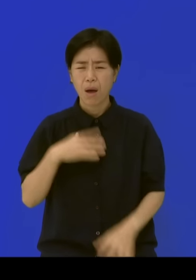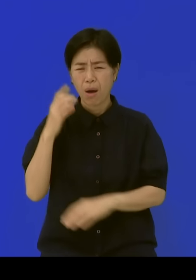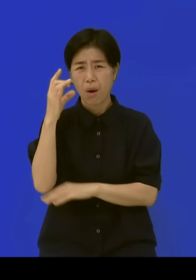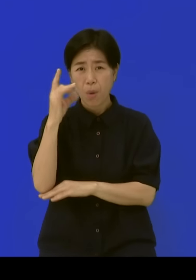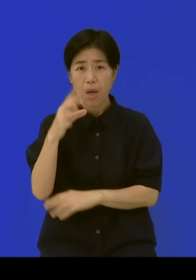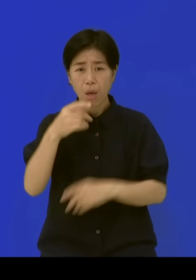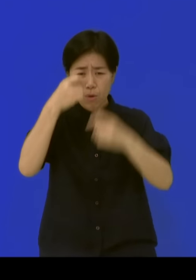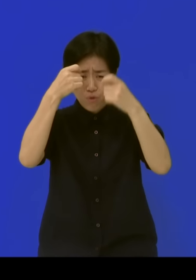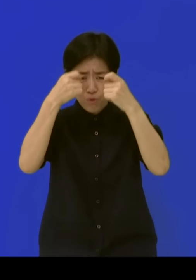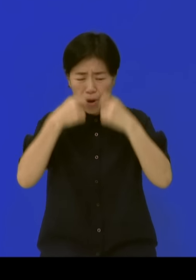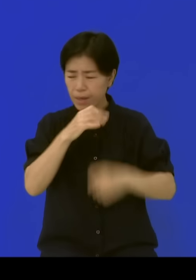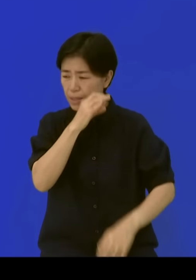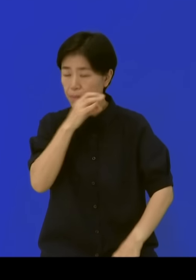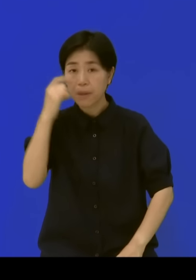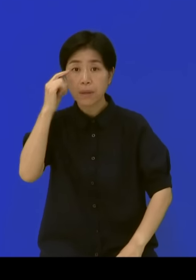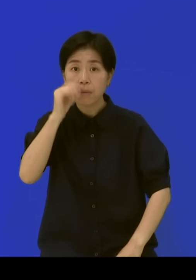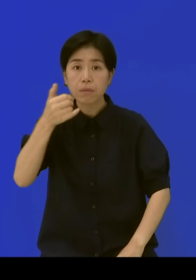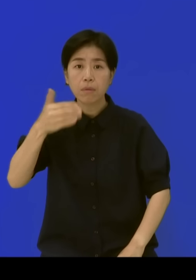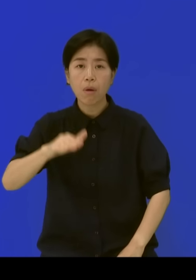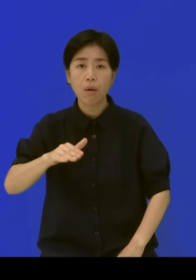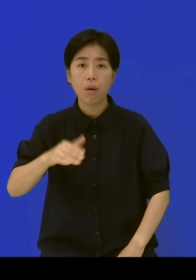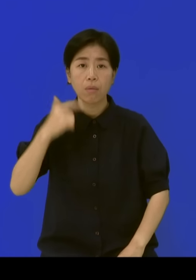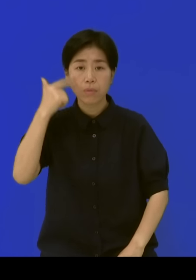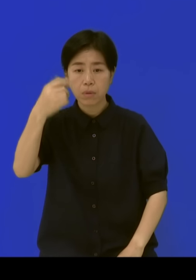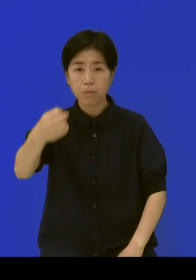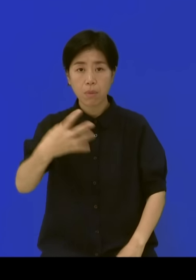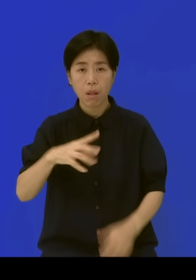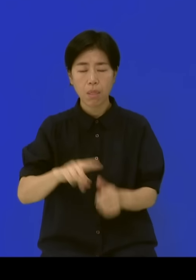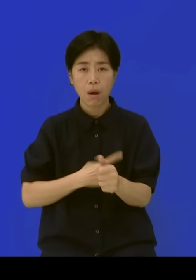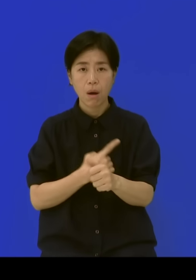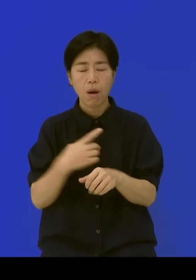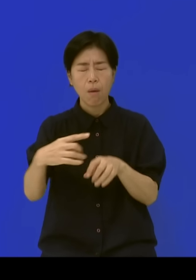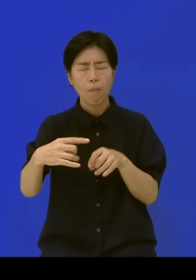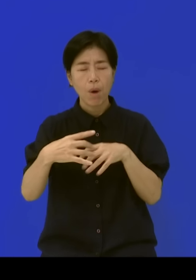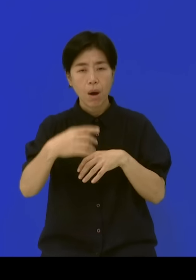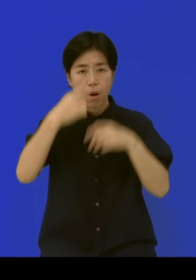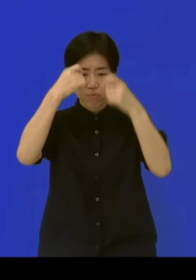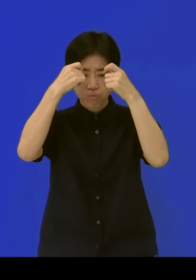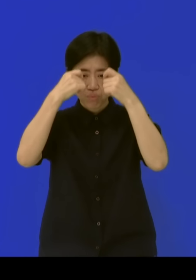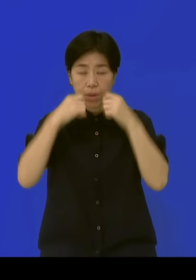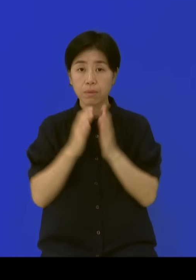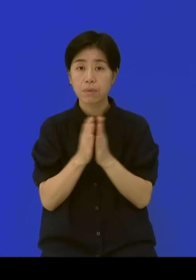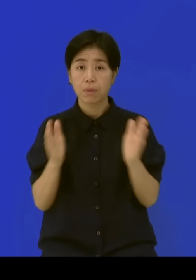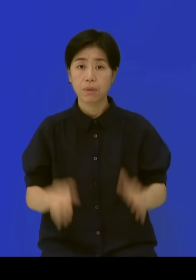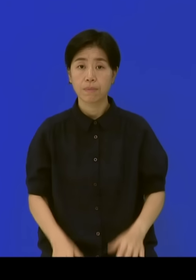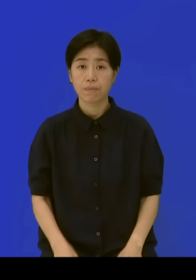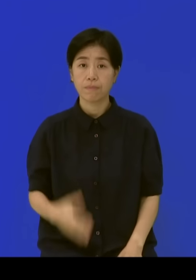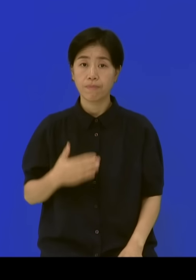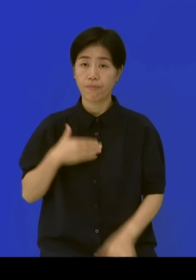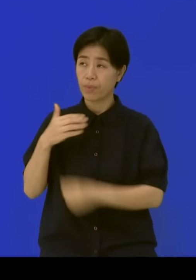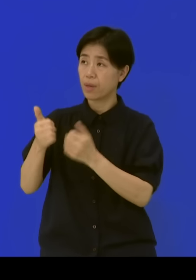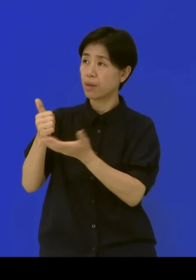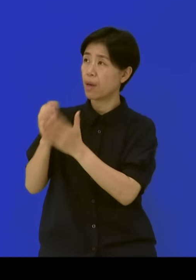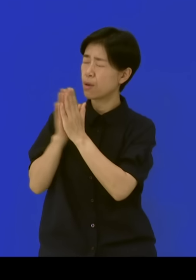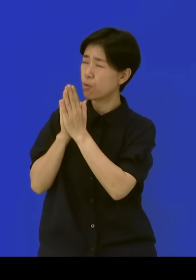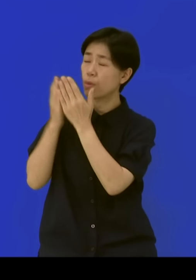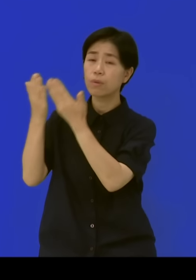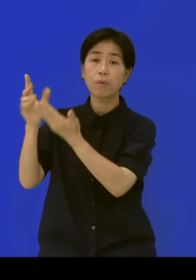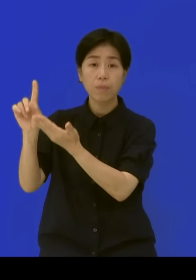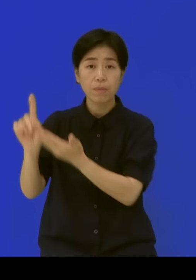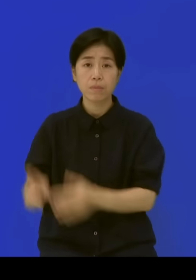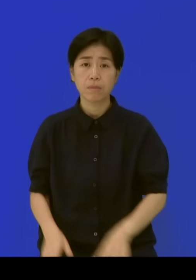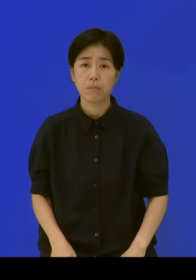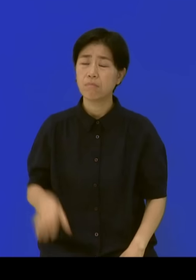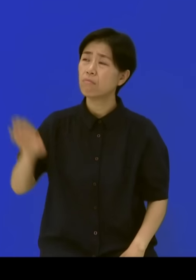생각하거든요. 네. 근데 계속 눈물이 나는 거예요. 네. 그래서 그 당시에 제가 하나님께 드렸던 기도는 예.